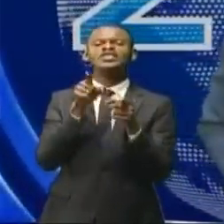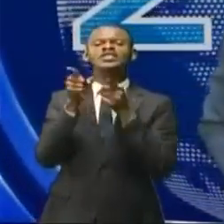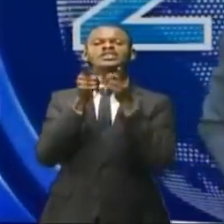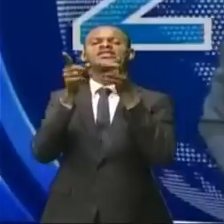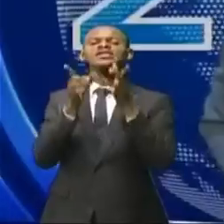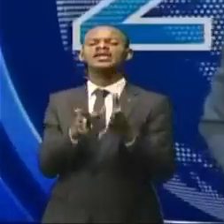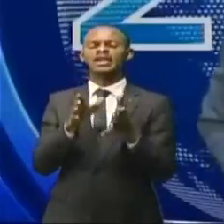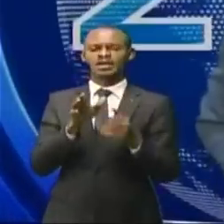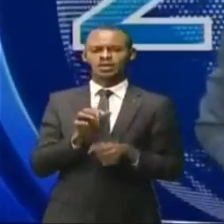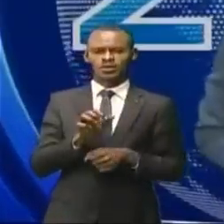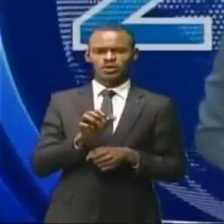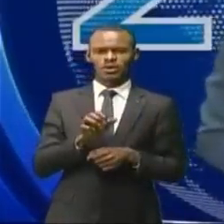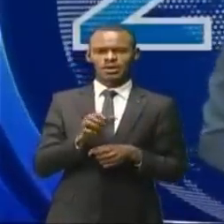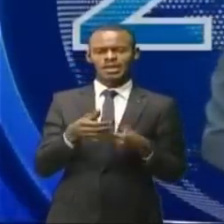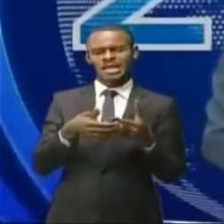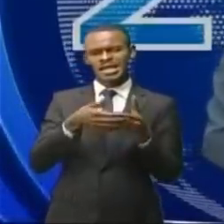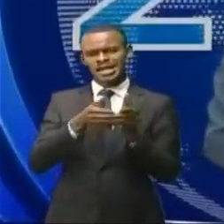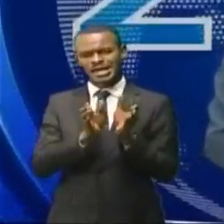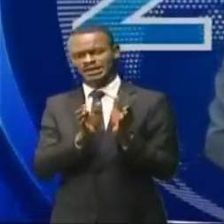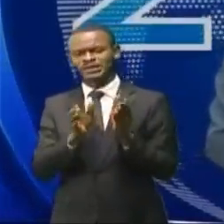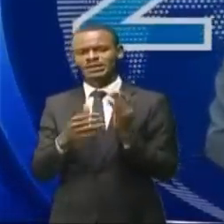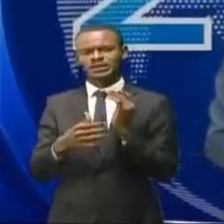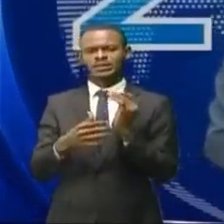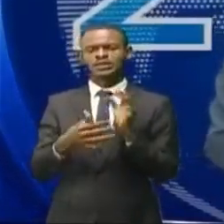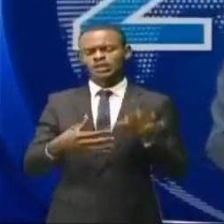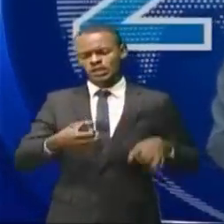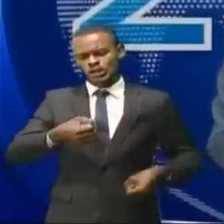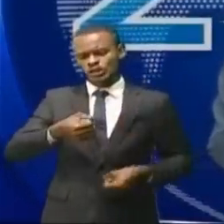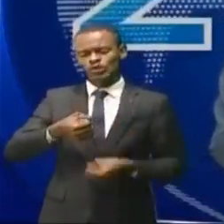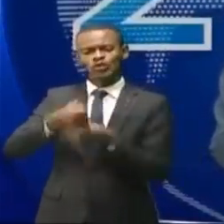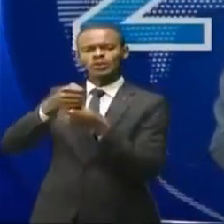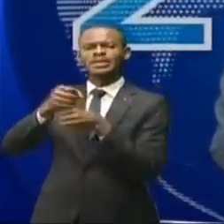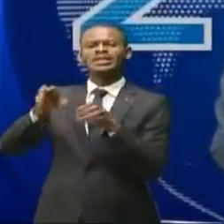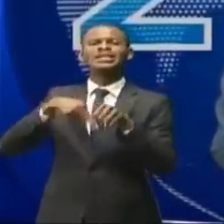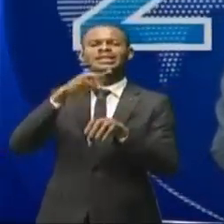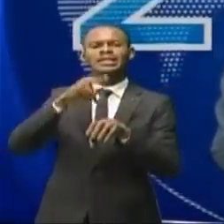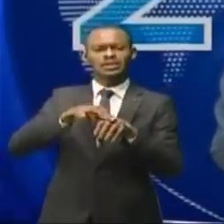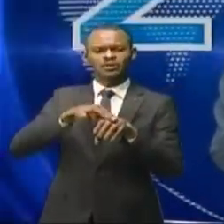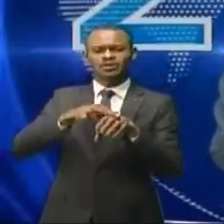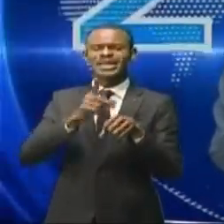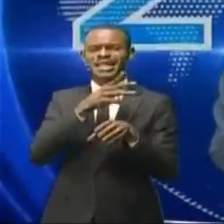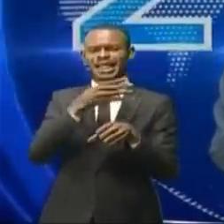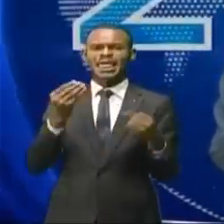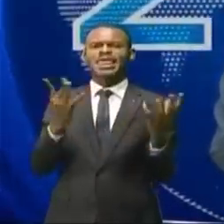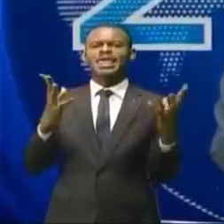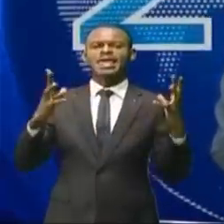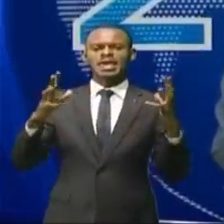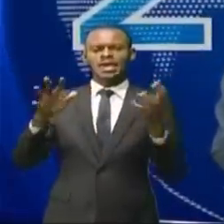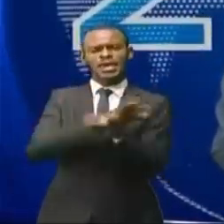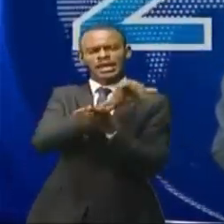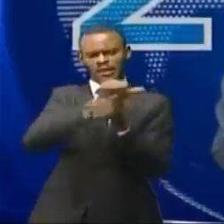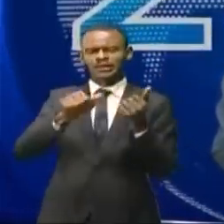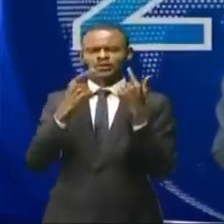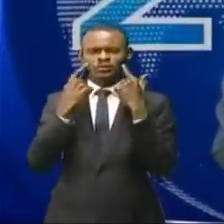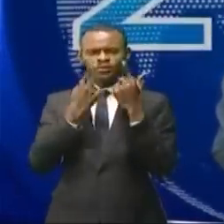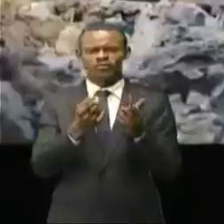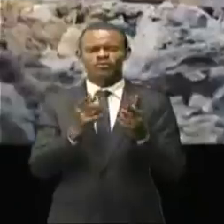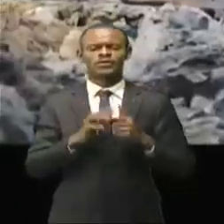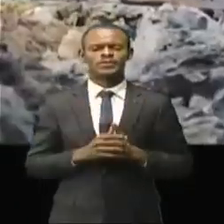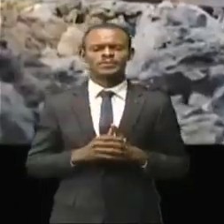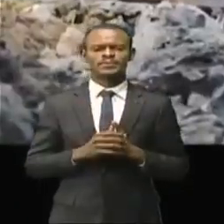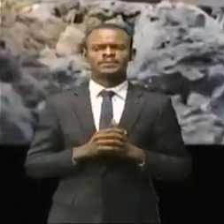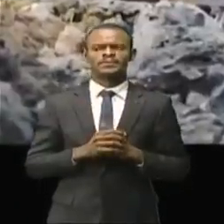et de gestion humanitaire des catastrophes vraiment bongolais et je n'ai dada